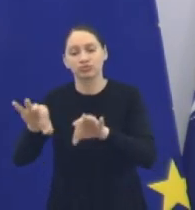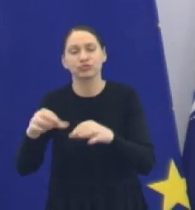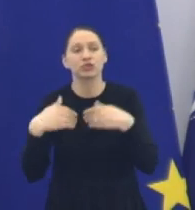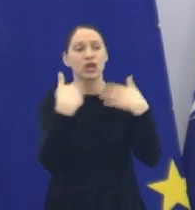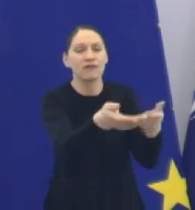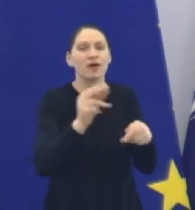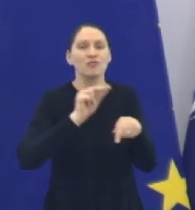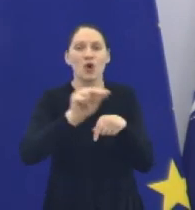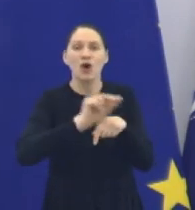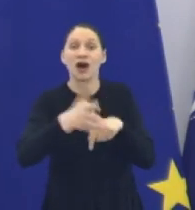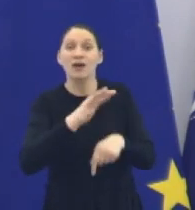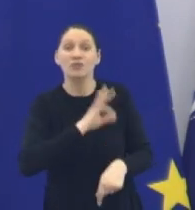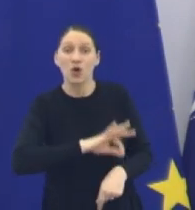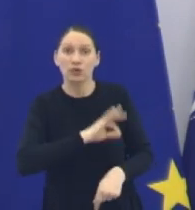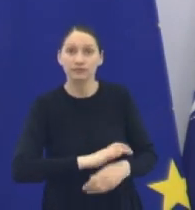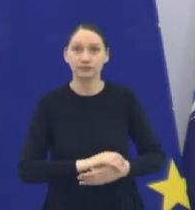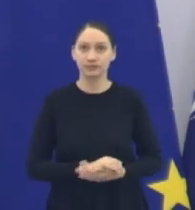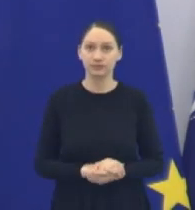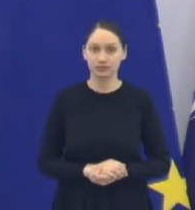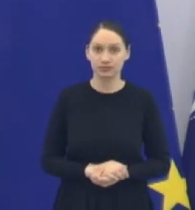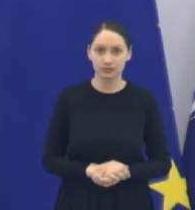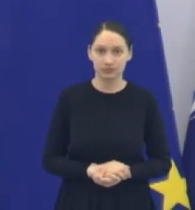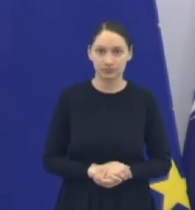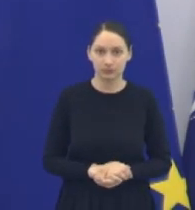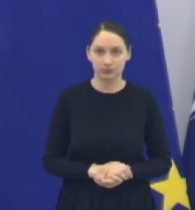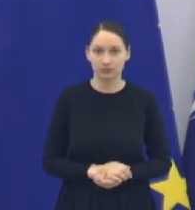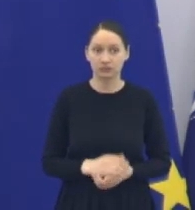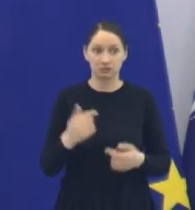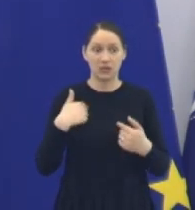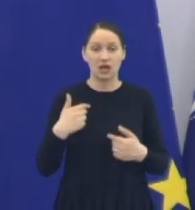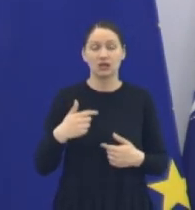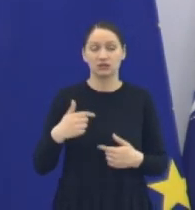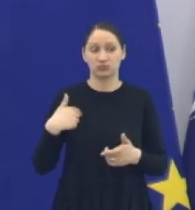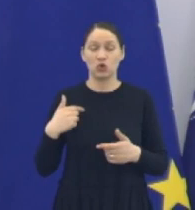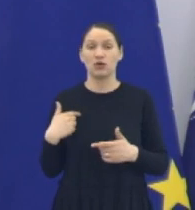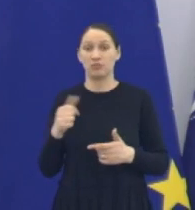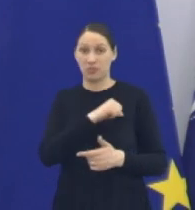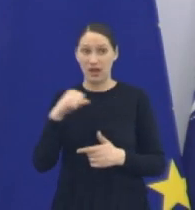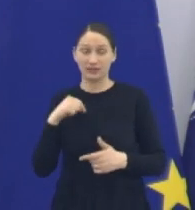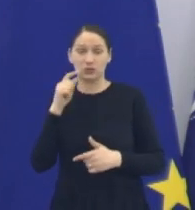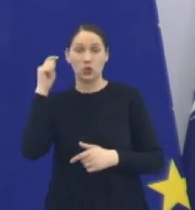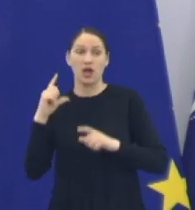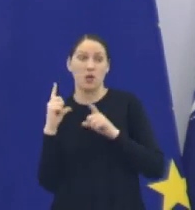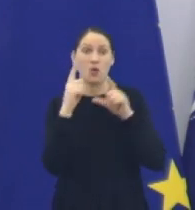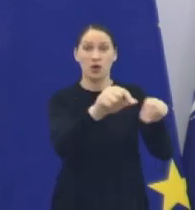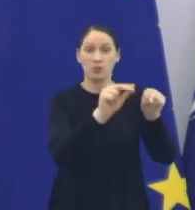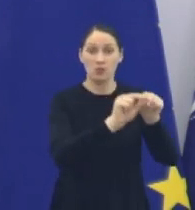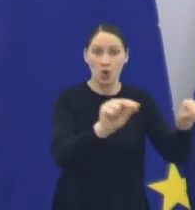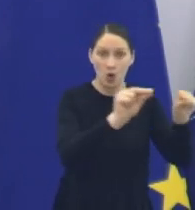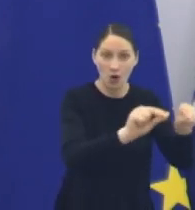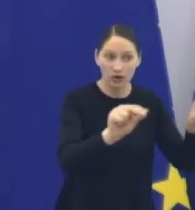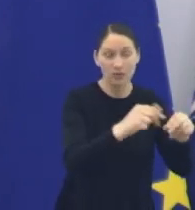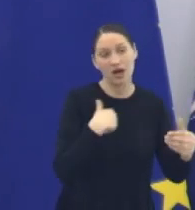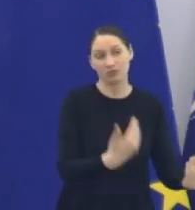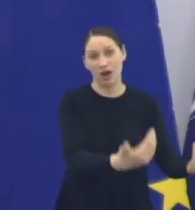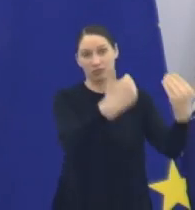jiems? Mes galime padėti jiems mokytis tiek būdami ten, tiek ir mokydami juos čia. Kai kurios sunkiosios